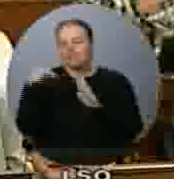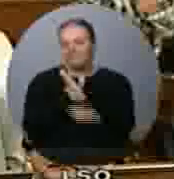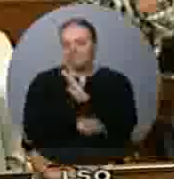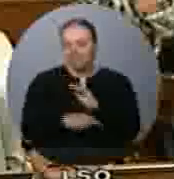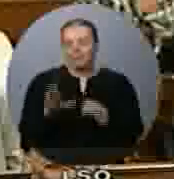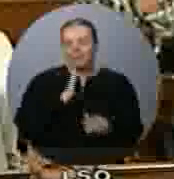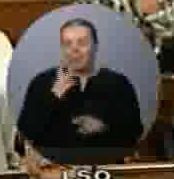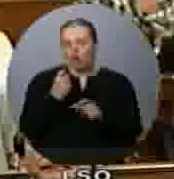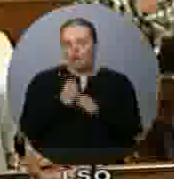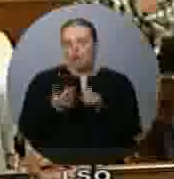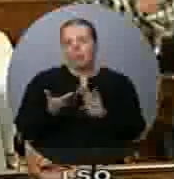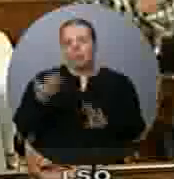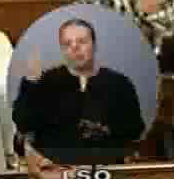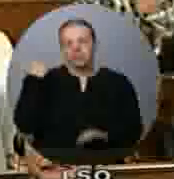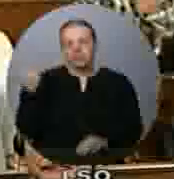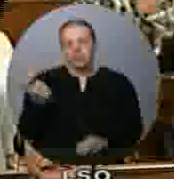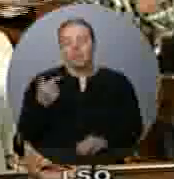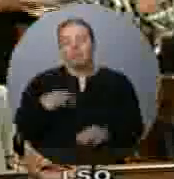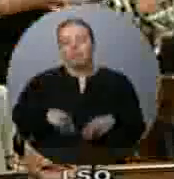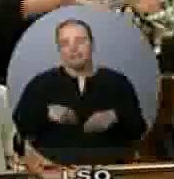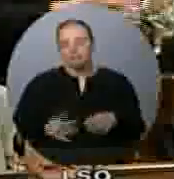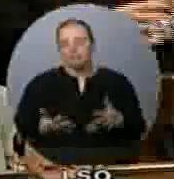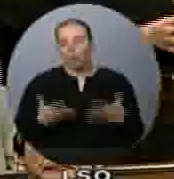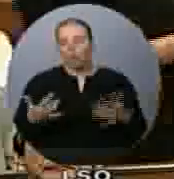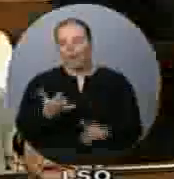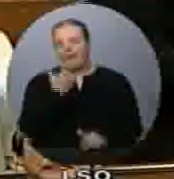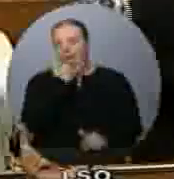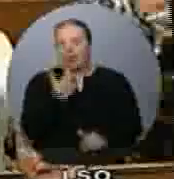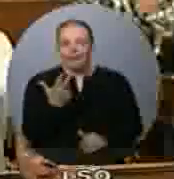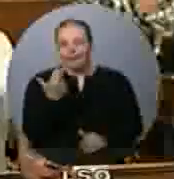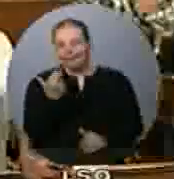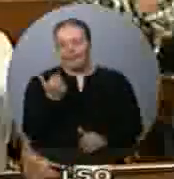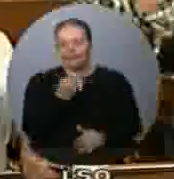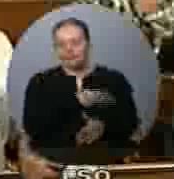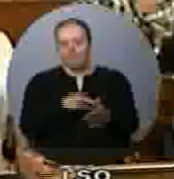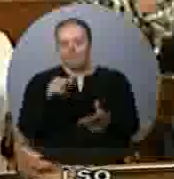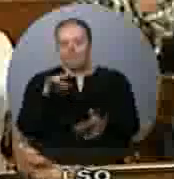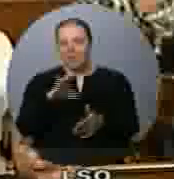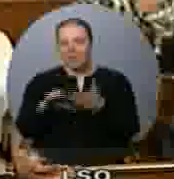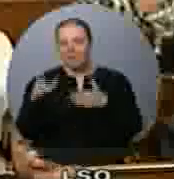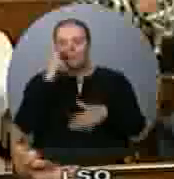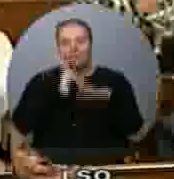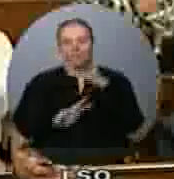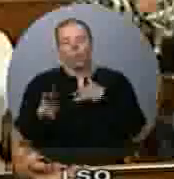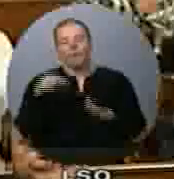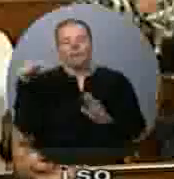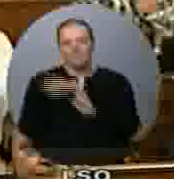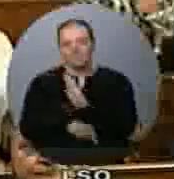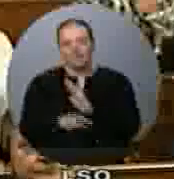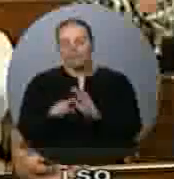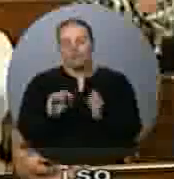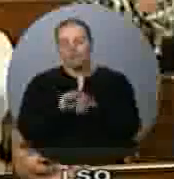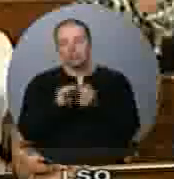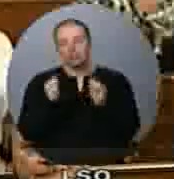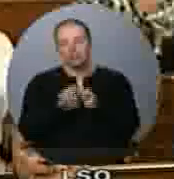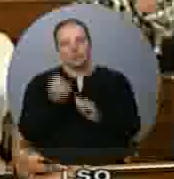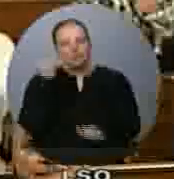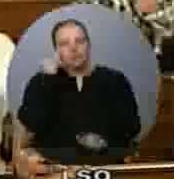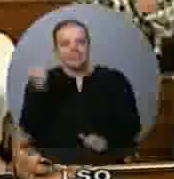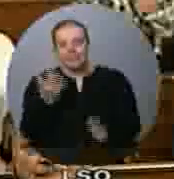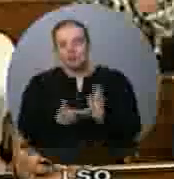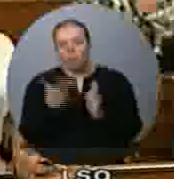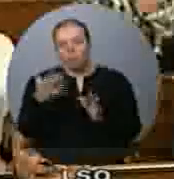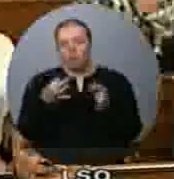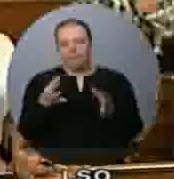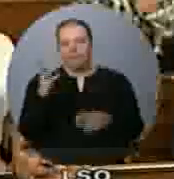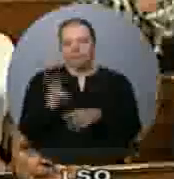un an, le ministre s'est trompé de 13 milliards dans sa prédiction sur le déficit et il a changé d'avis trois fois dans